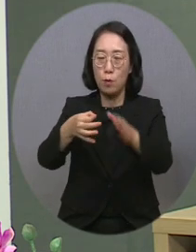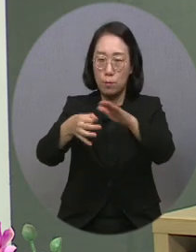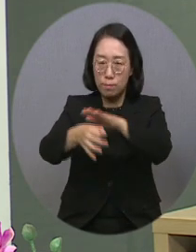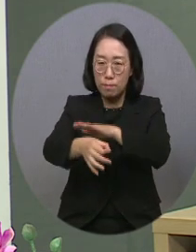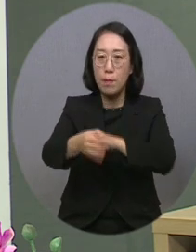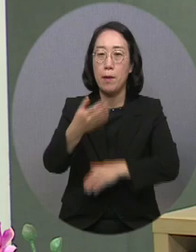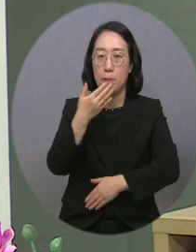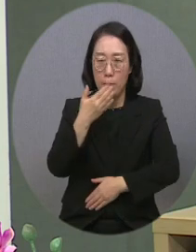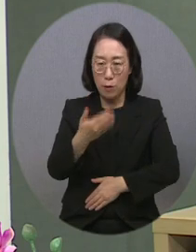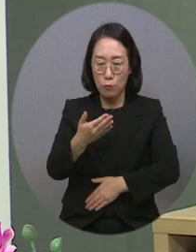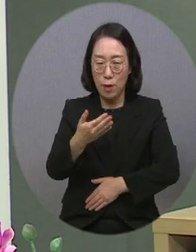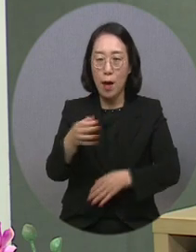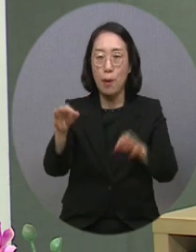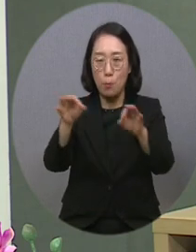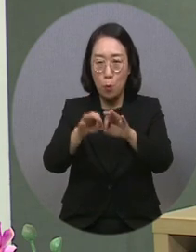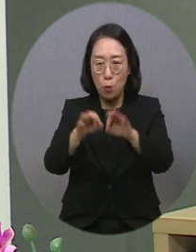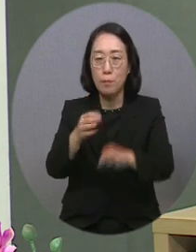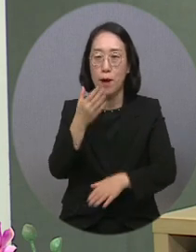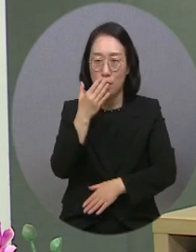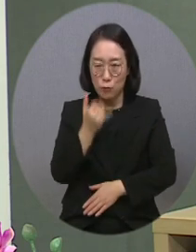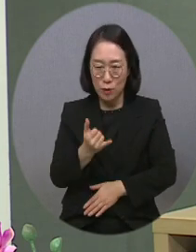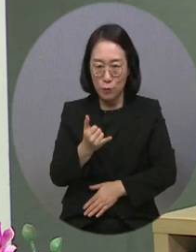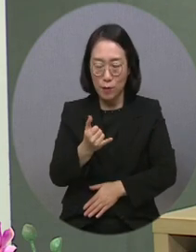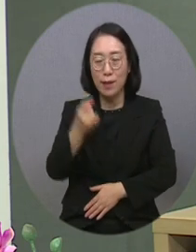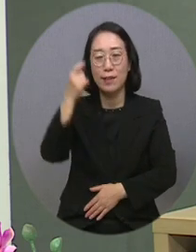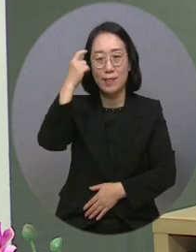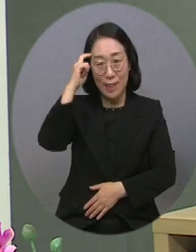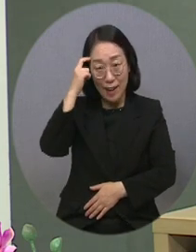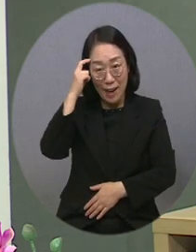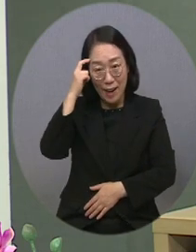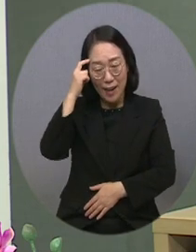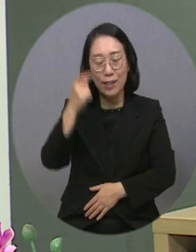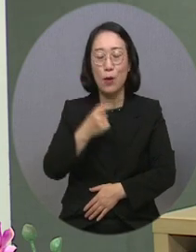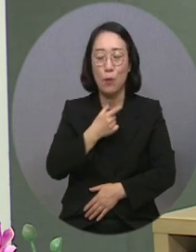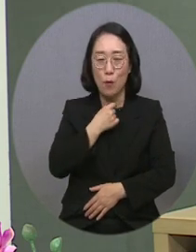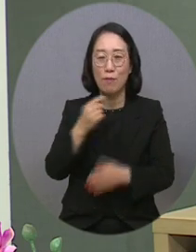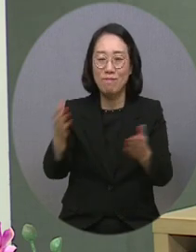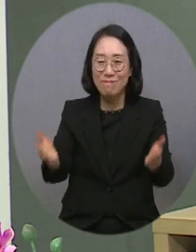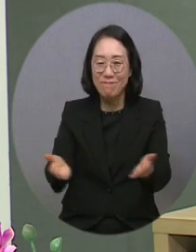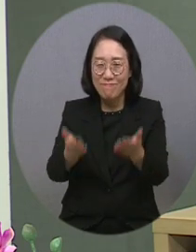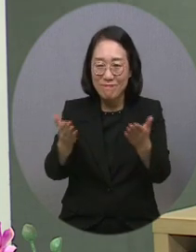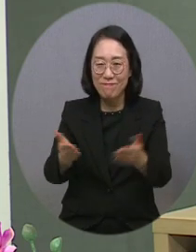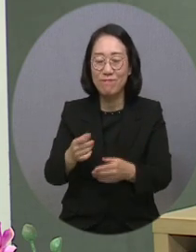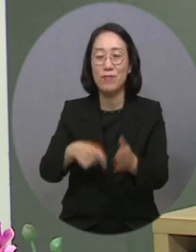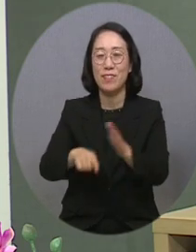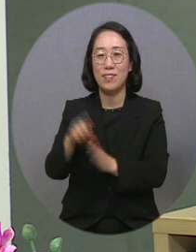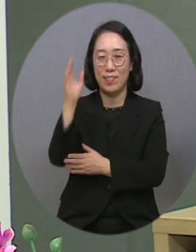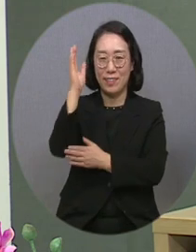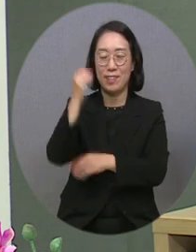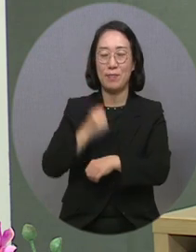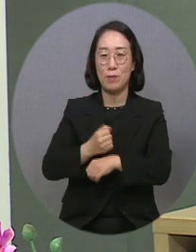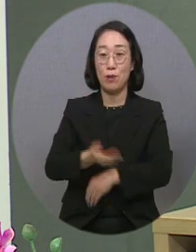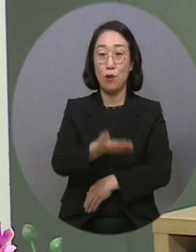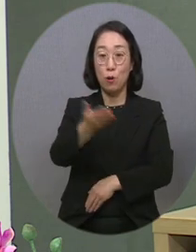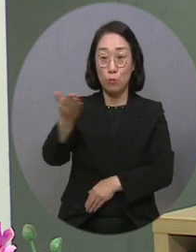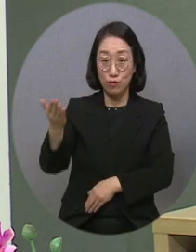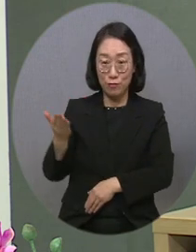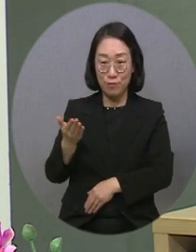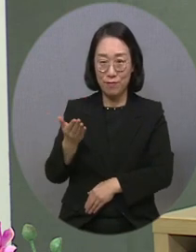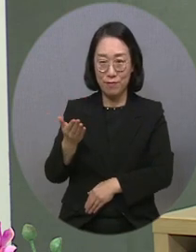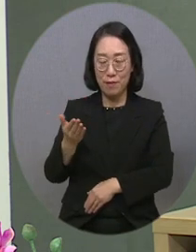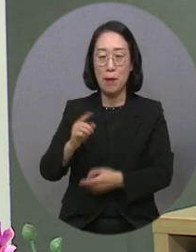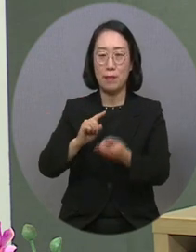참여해야겠구나 하는 생각을 혹시 하실까봐. 네. 하시길 바라고 저도 한 말씀 드린 겁니다. 여러분을 대신해서